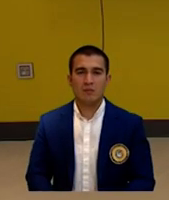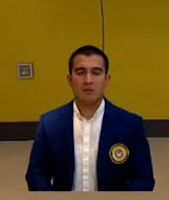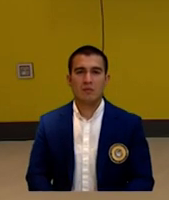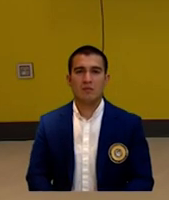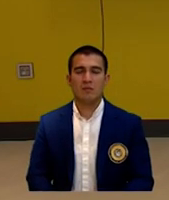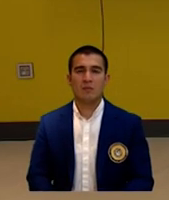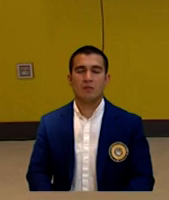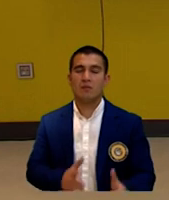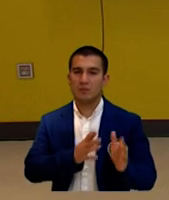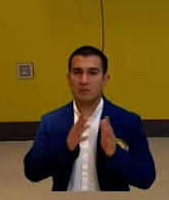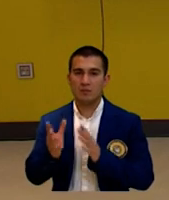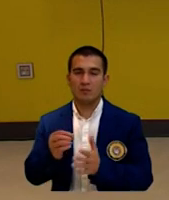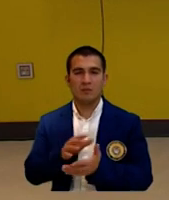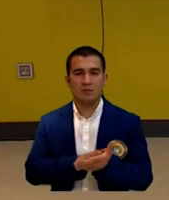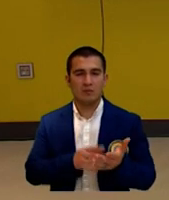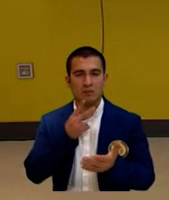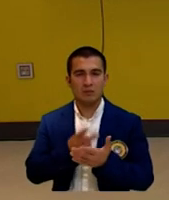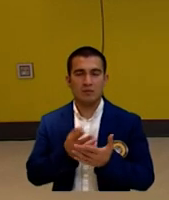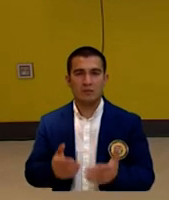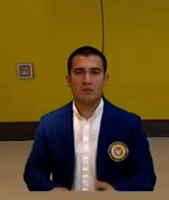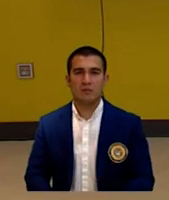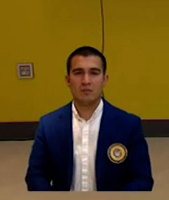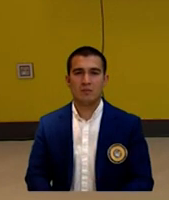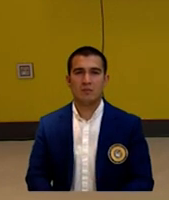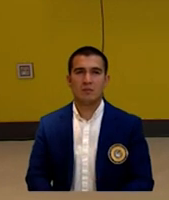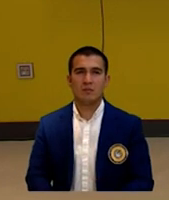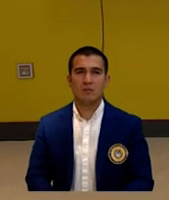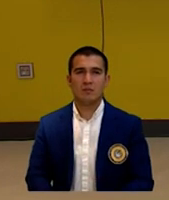Keyingi topshiriqlar bilan ishlashni boshlaymiz.